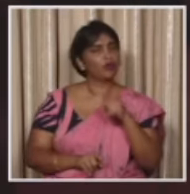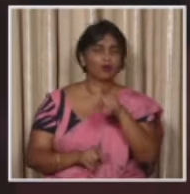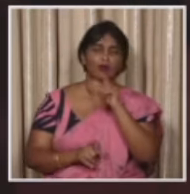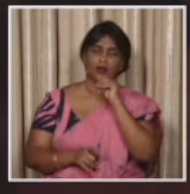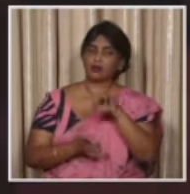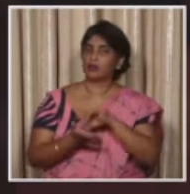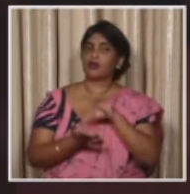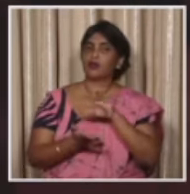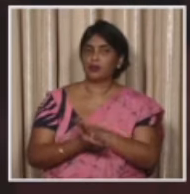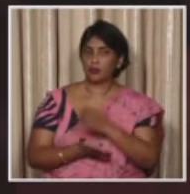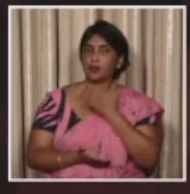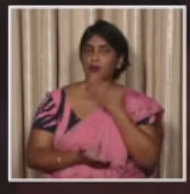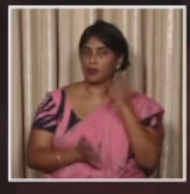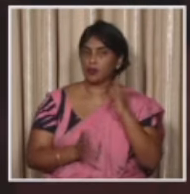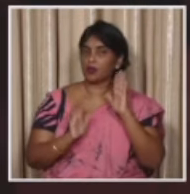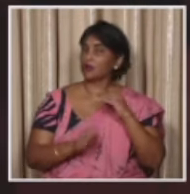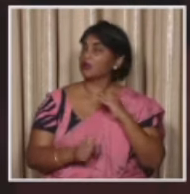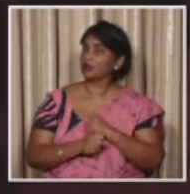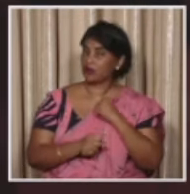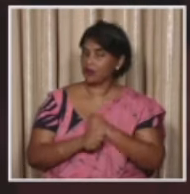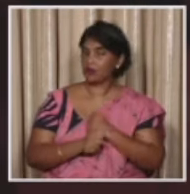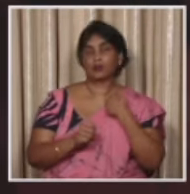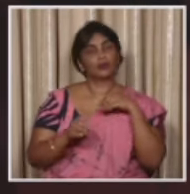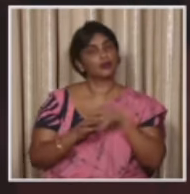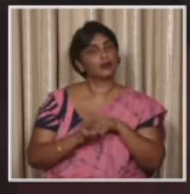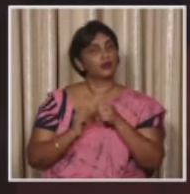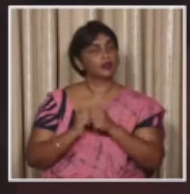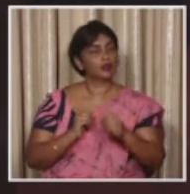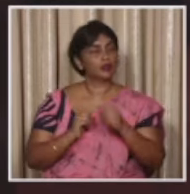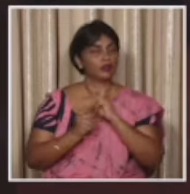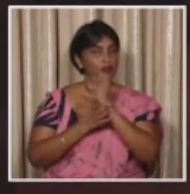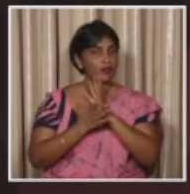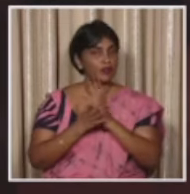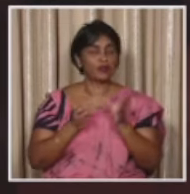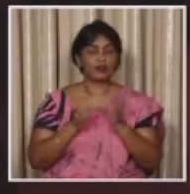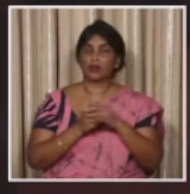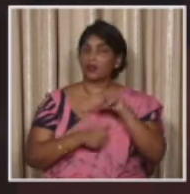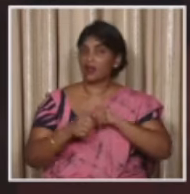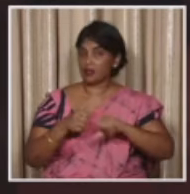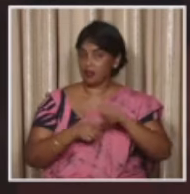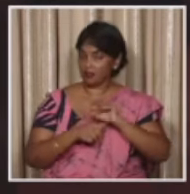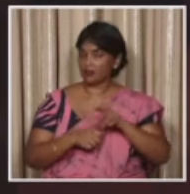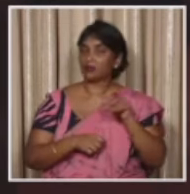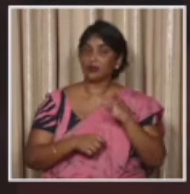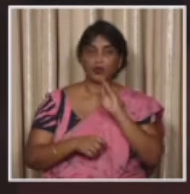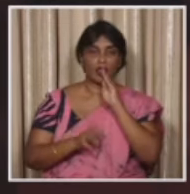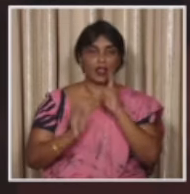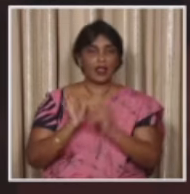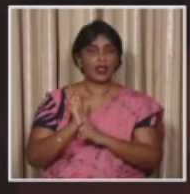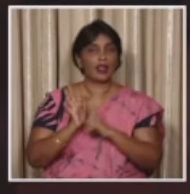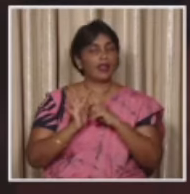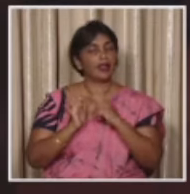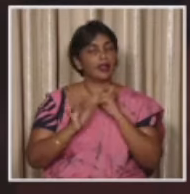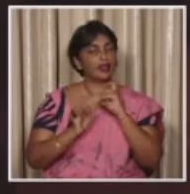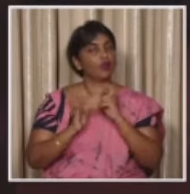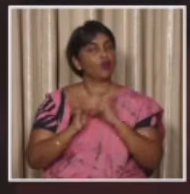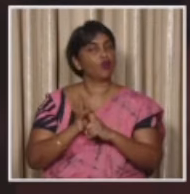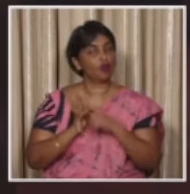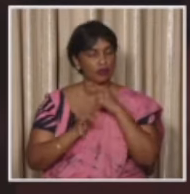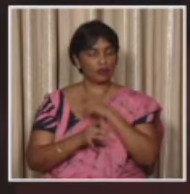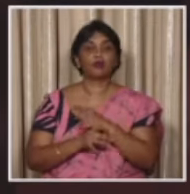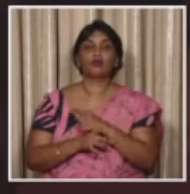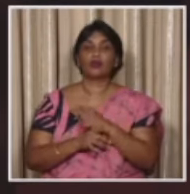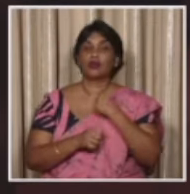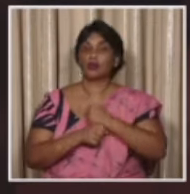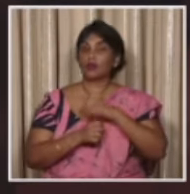ගන්න පුළුවන්. නමුත් රජයේ යටතේ පවතින ව්‍යවස්ථාපිත ආයතනයක් නම් අපිගම ලෙකෝ එක, ලෙකෝ එක රජයේ